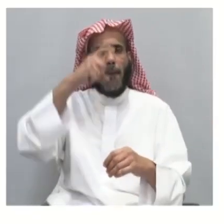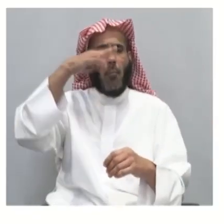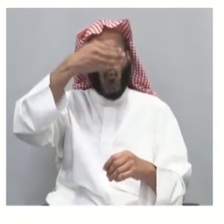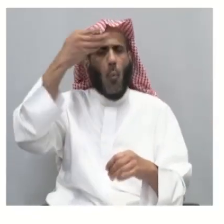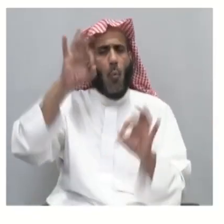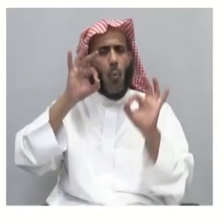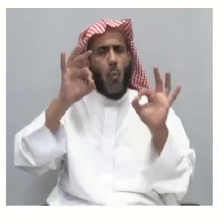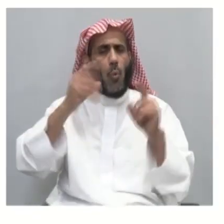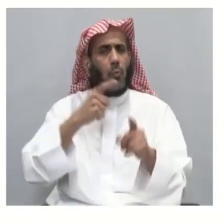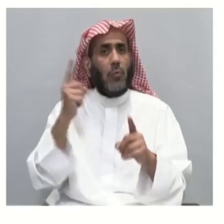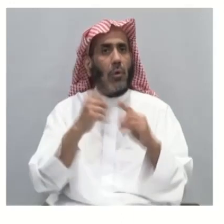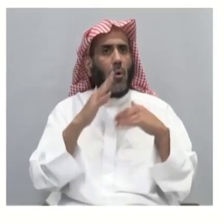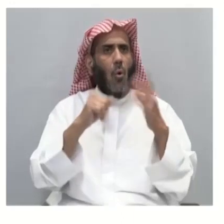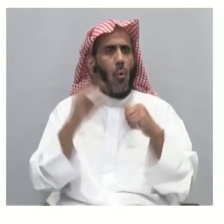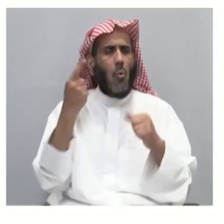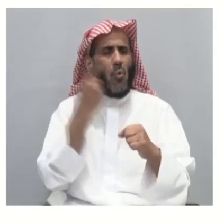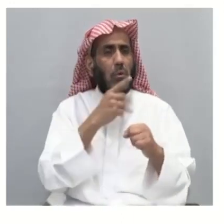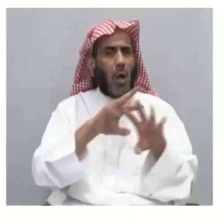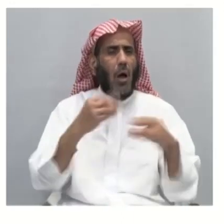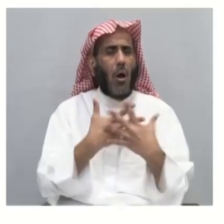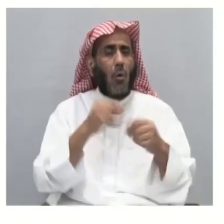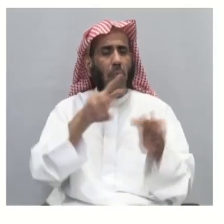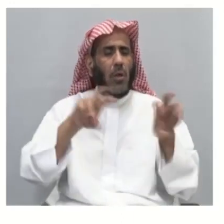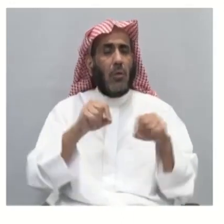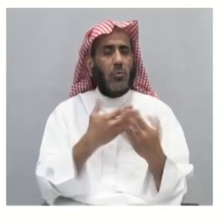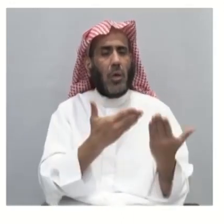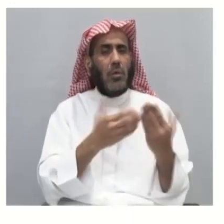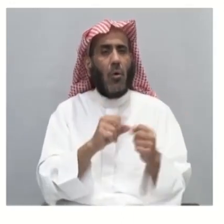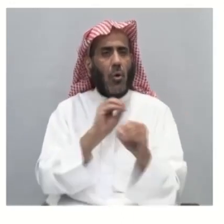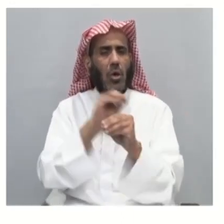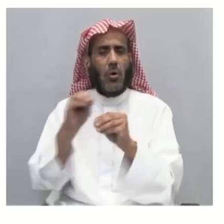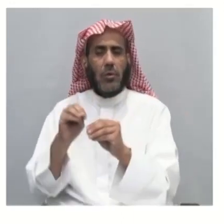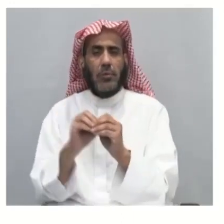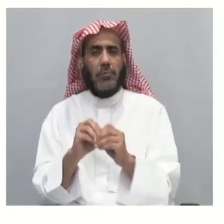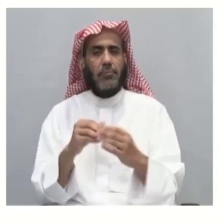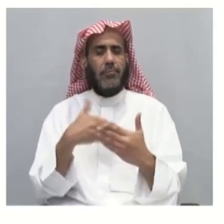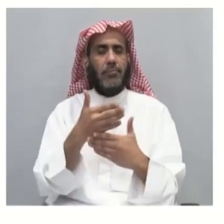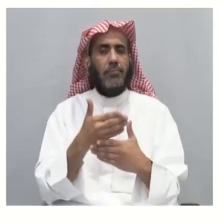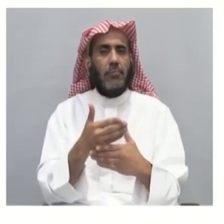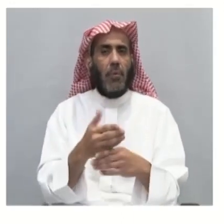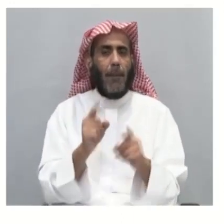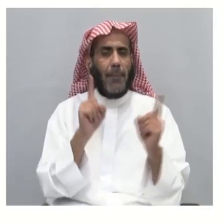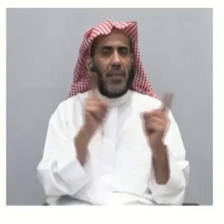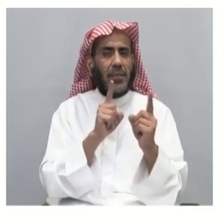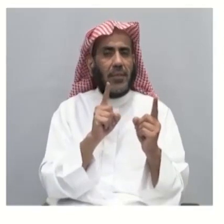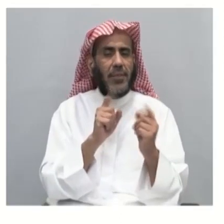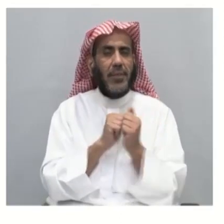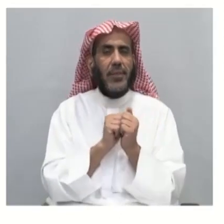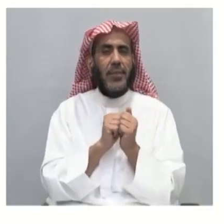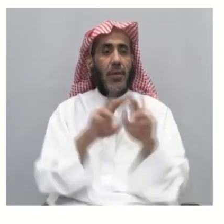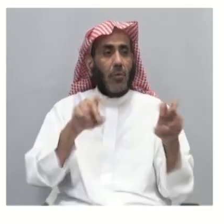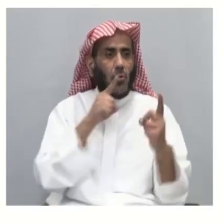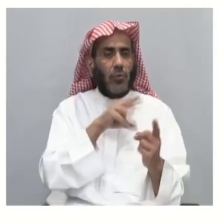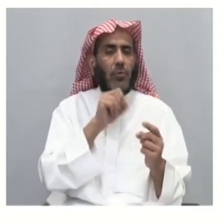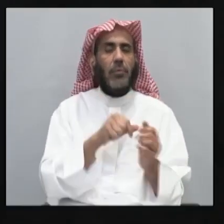للاجهزه الامنيه شاركوا في البحث وساعدوا وبعد ذلك وجهوا النصحه بعد الالتقاء بهذا